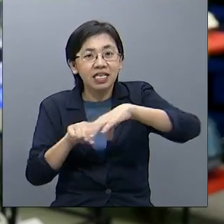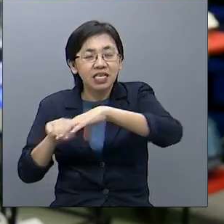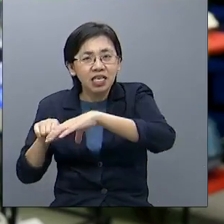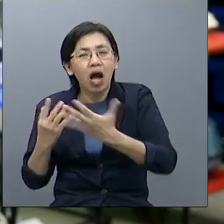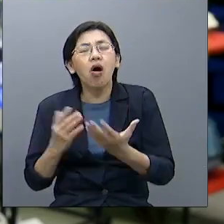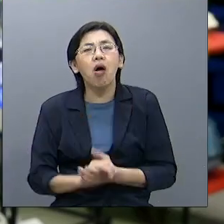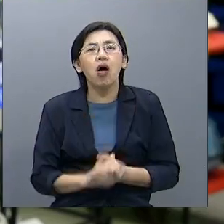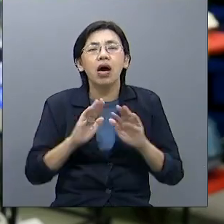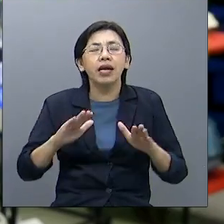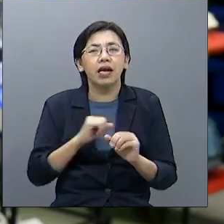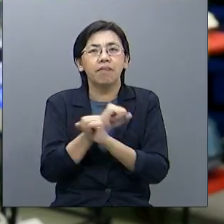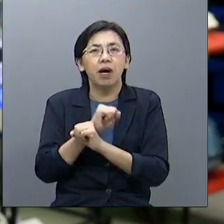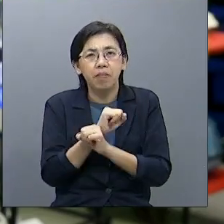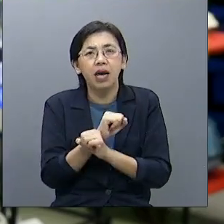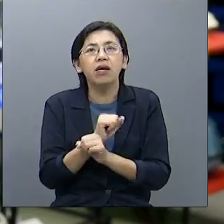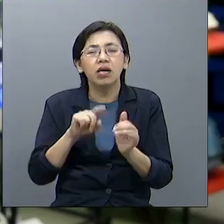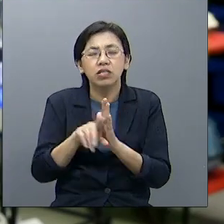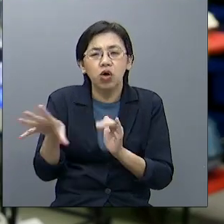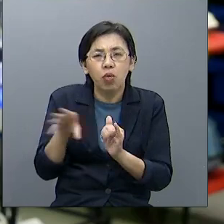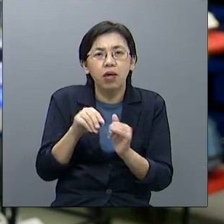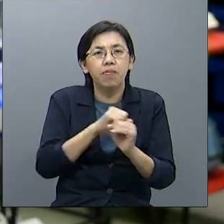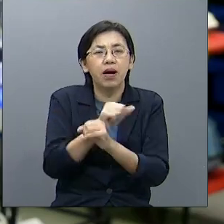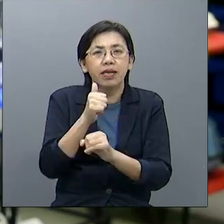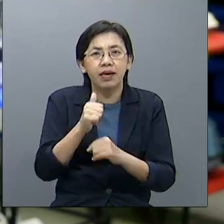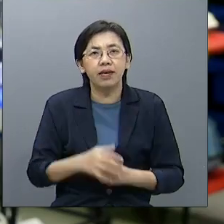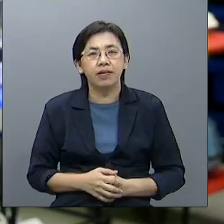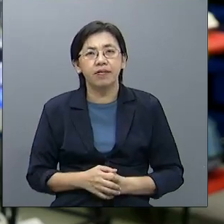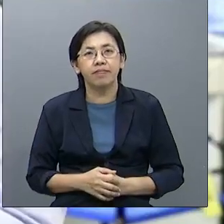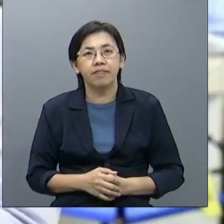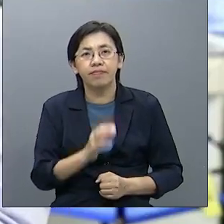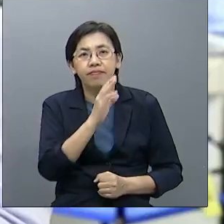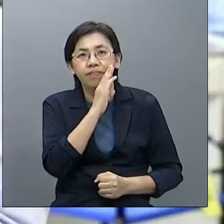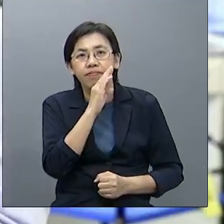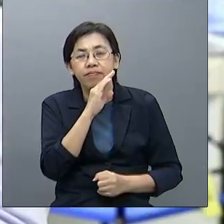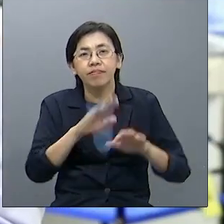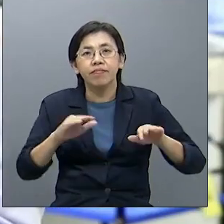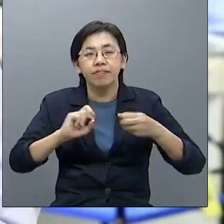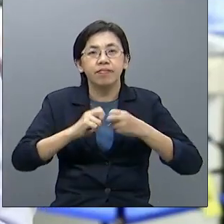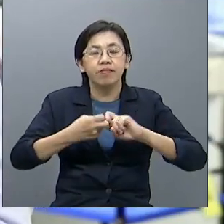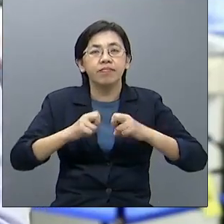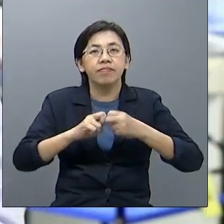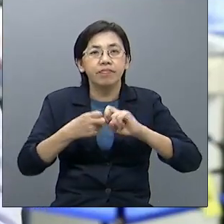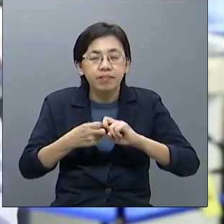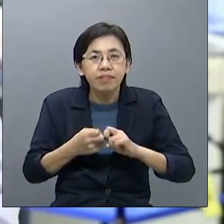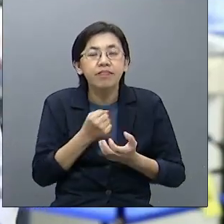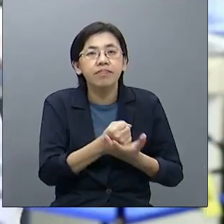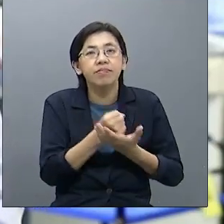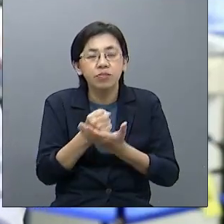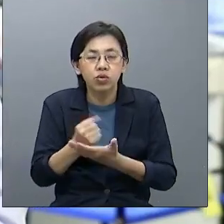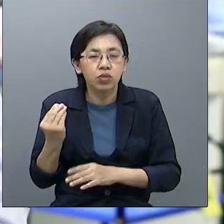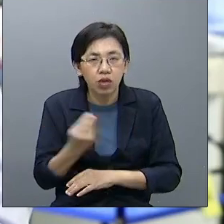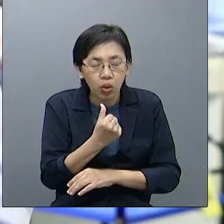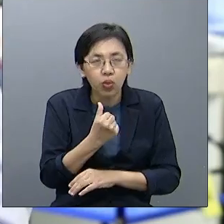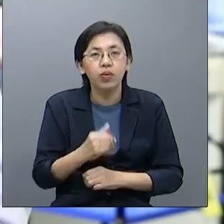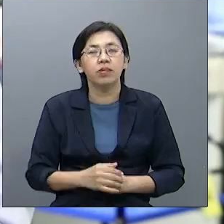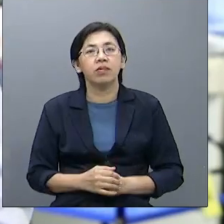ขึ้นป้องกันการติดเชื้อได้ดีขึ้นจังซี่เนาะแล้วก็เวลาเด็กมีปัญหาจังซี่เฮาก็ได้ช่วยเหลือทันทีทันเวลาเน